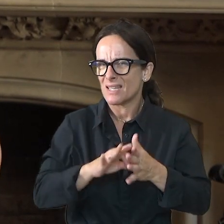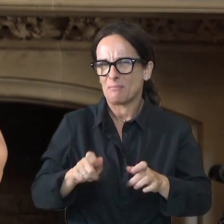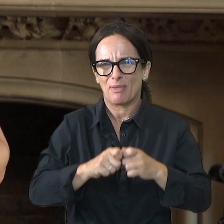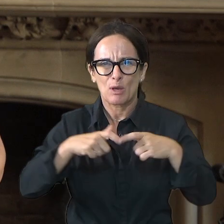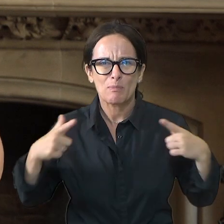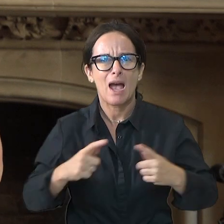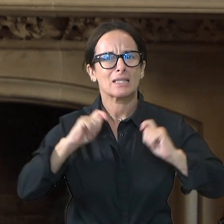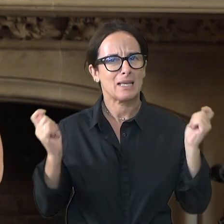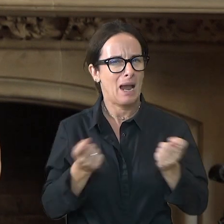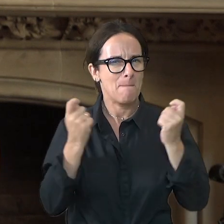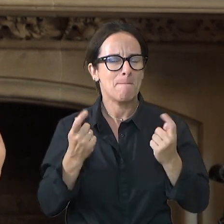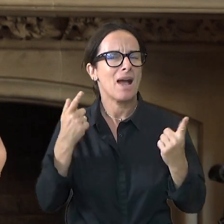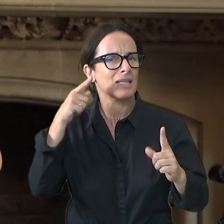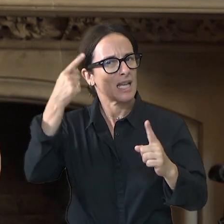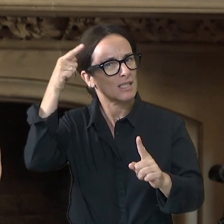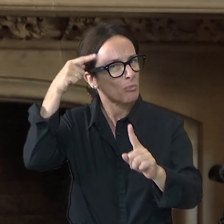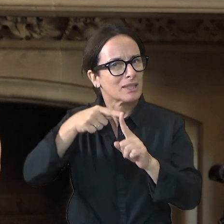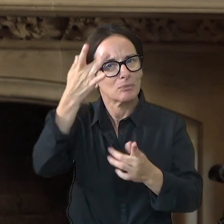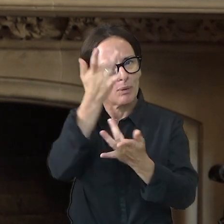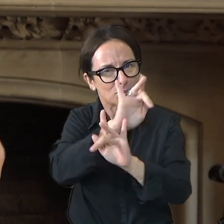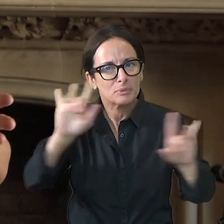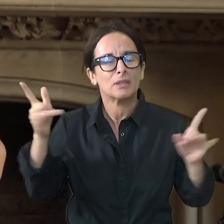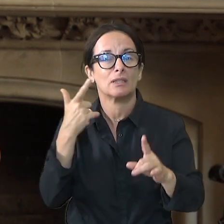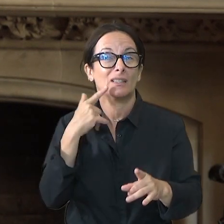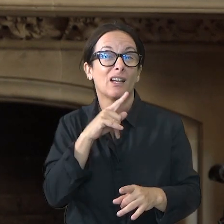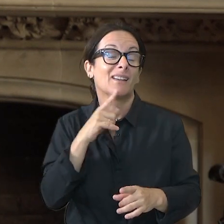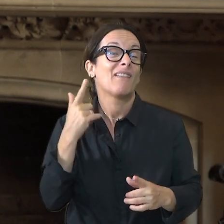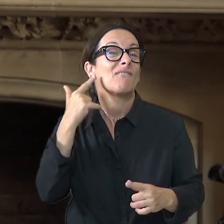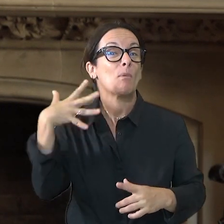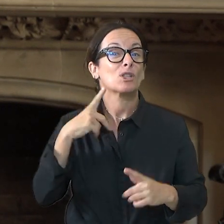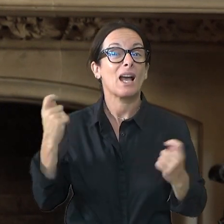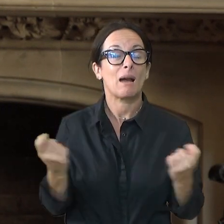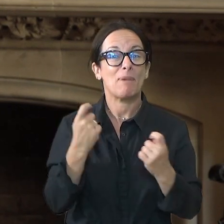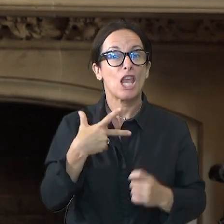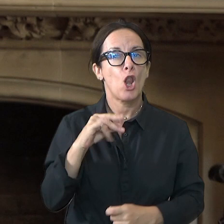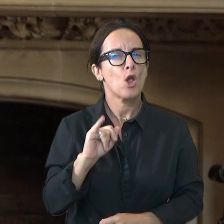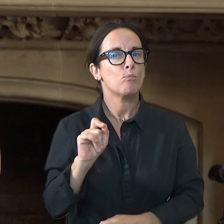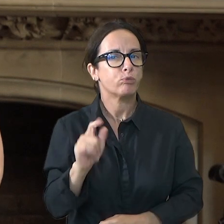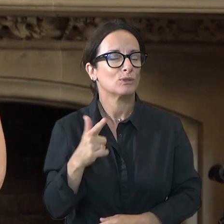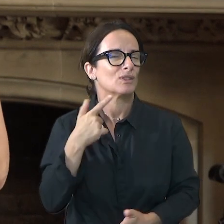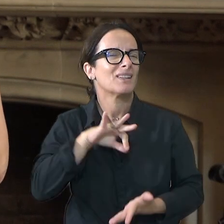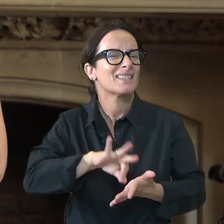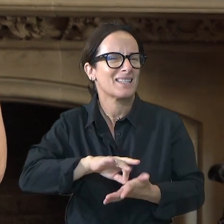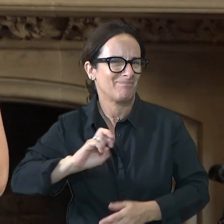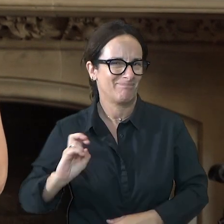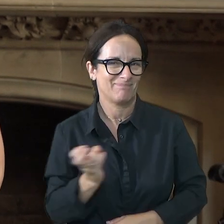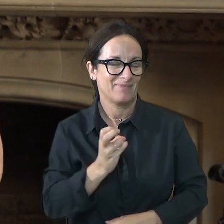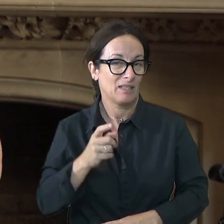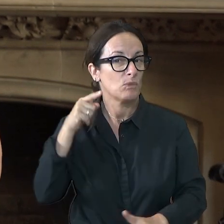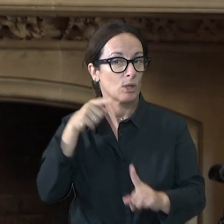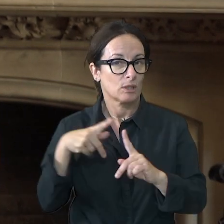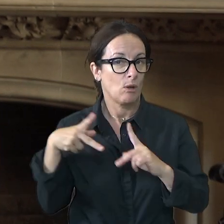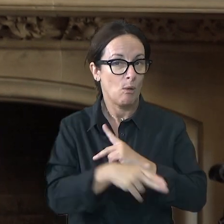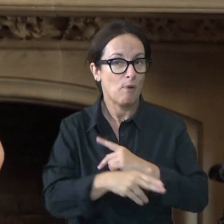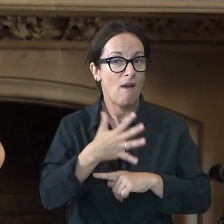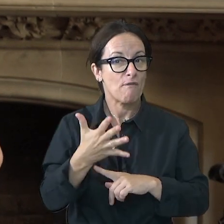Mallorca, hem ampliat serveis, com deia, les campanyes No hi punt, en definitiva tot un desplegament de serveis i polítiques que evidentment